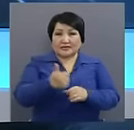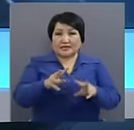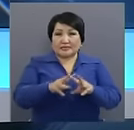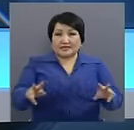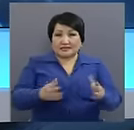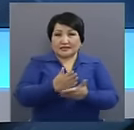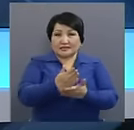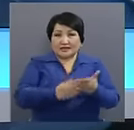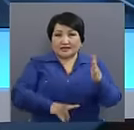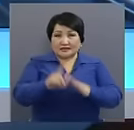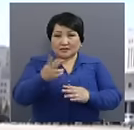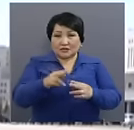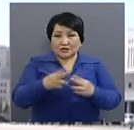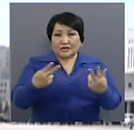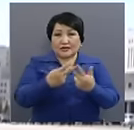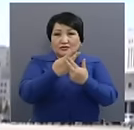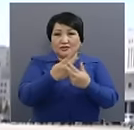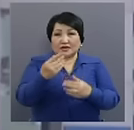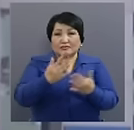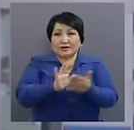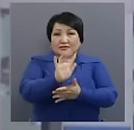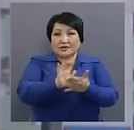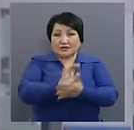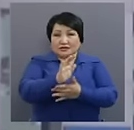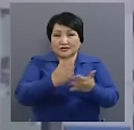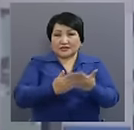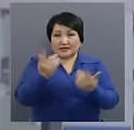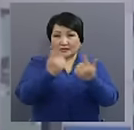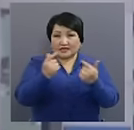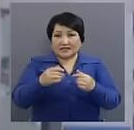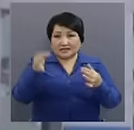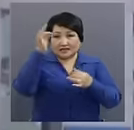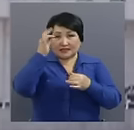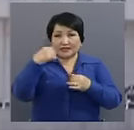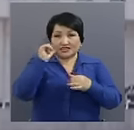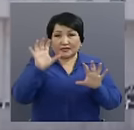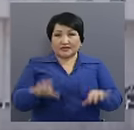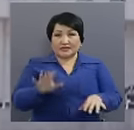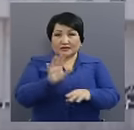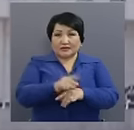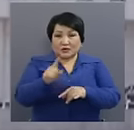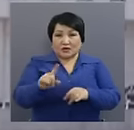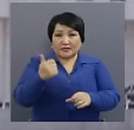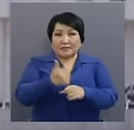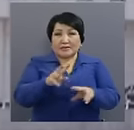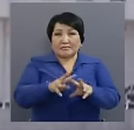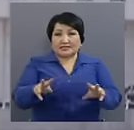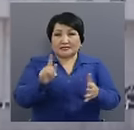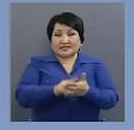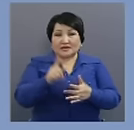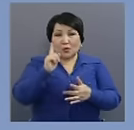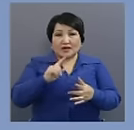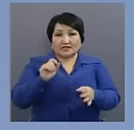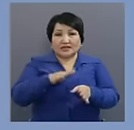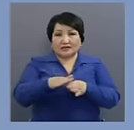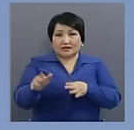Бұл туралы ақорданың баспасөз қызмет хабарлады. Еске салайық, кеше президент жарлығымен оған премьер-министрдің міндетін уақытша атқару жүктелген